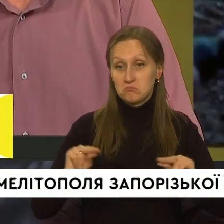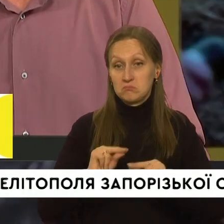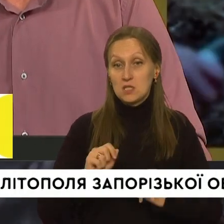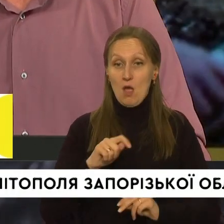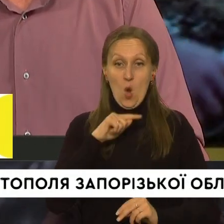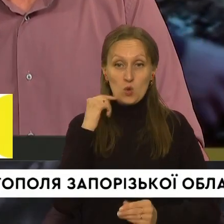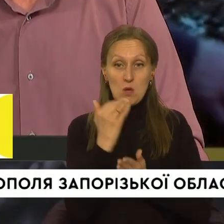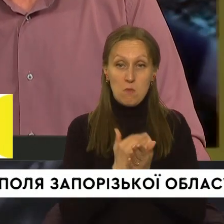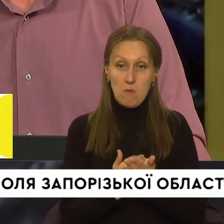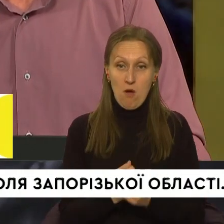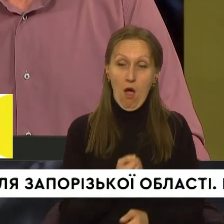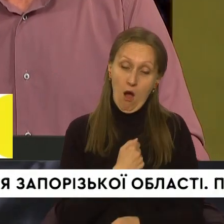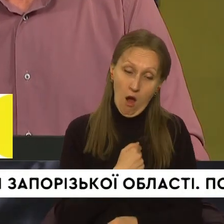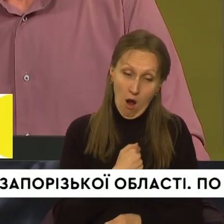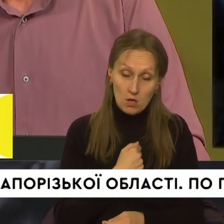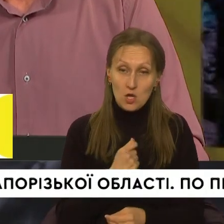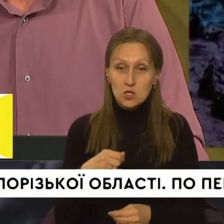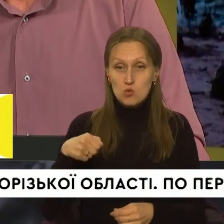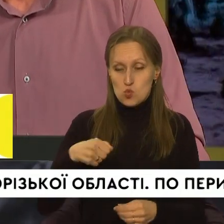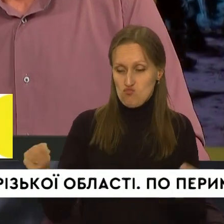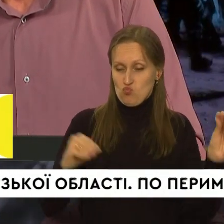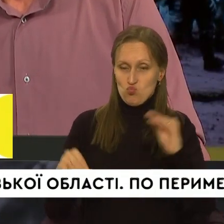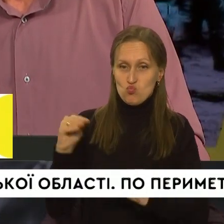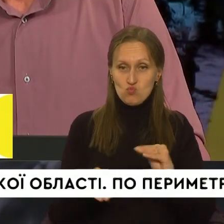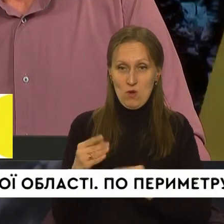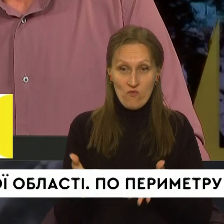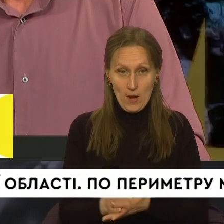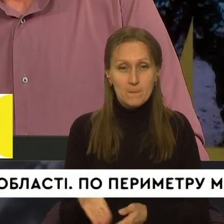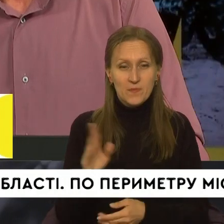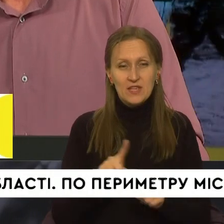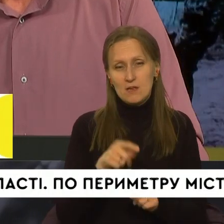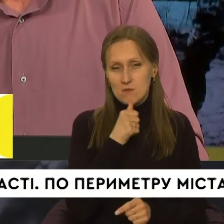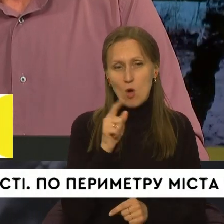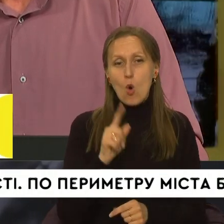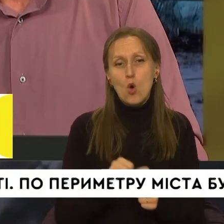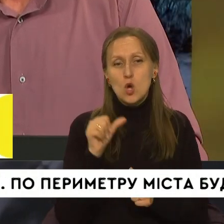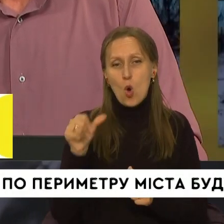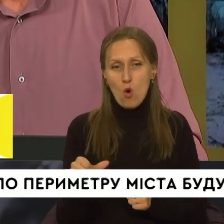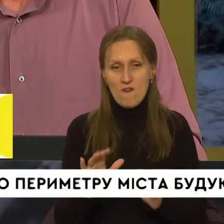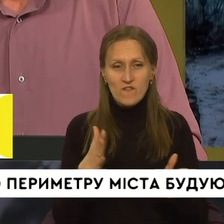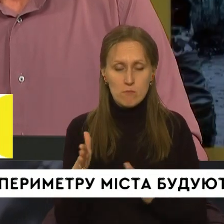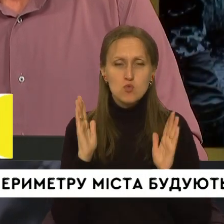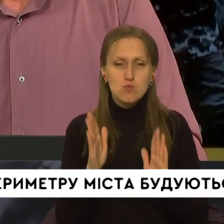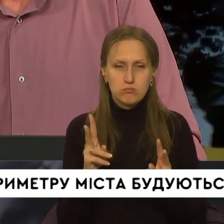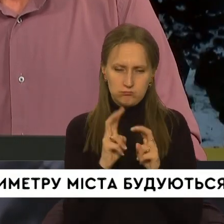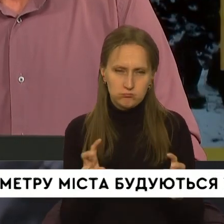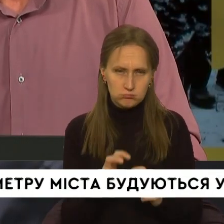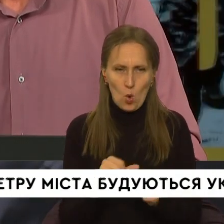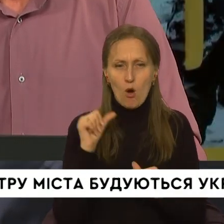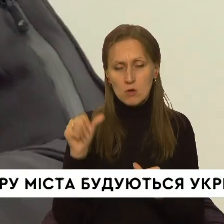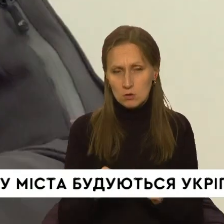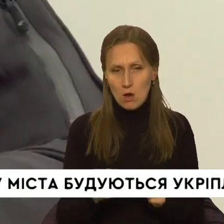російськими програми? Каятися чи пакувати валізи? Давайте в такий спосіб. Кожен окремий випадок буде розглядатися